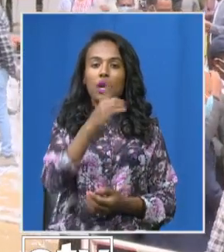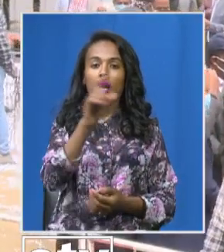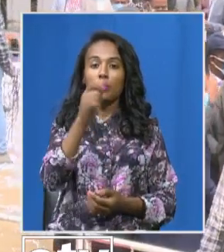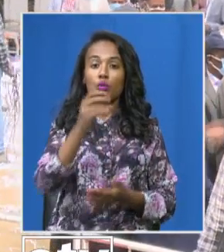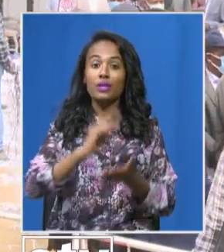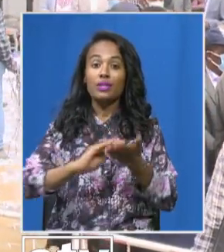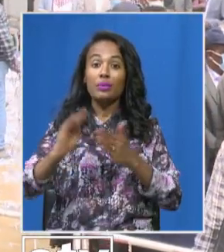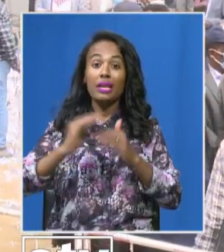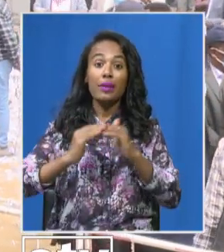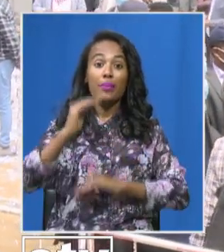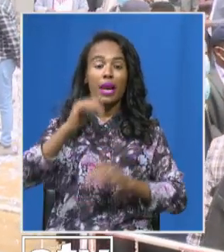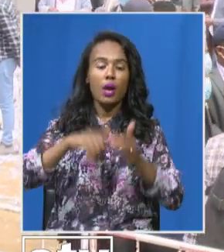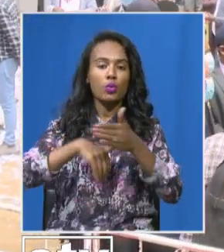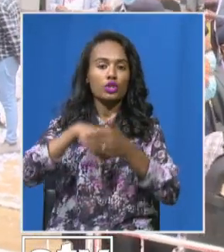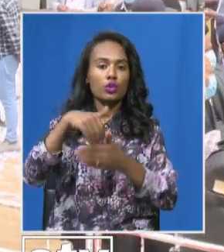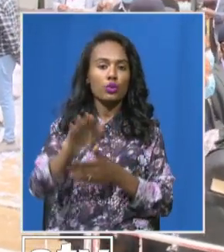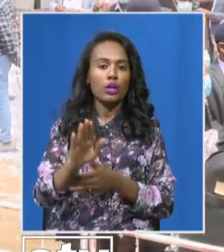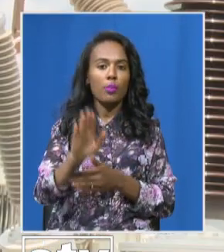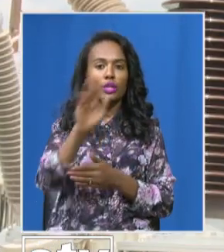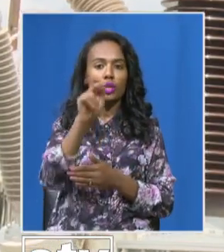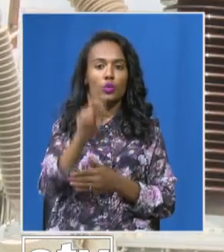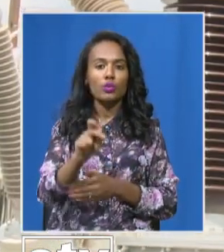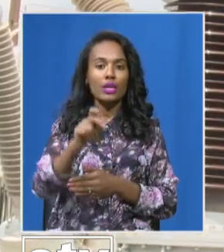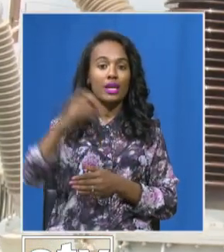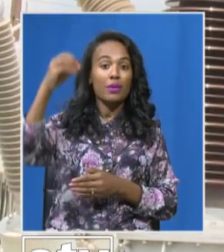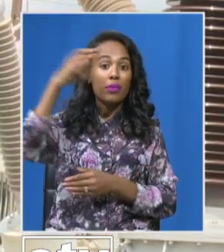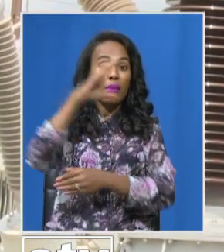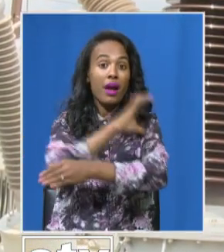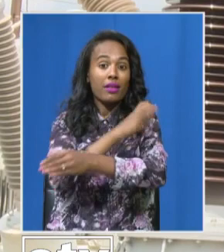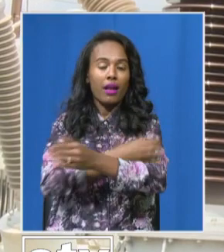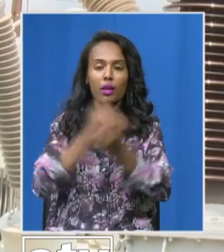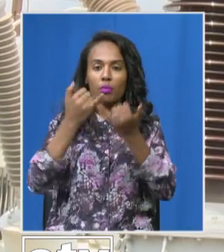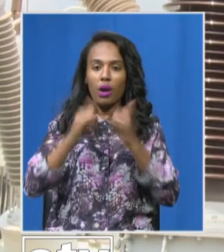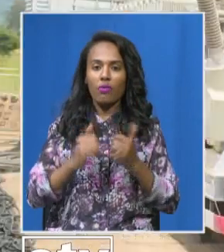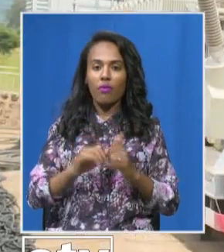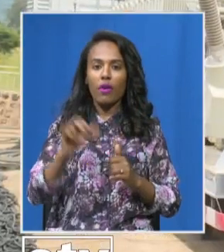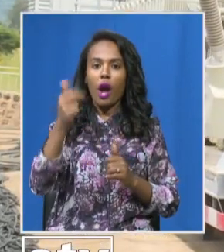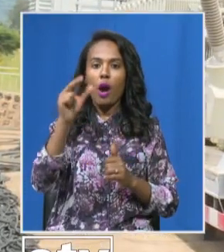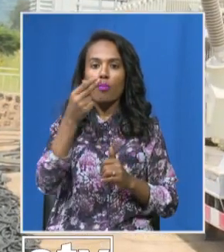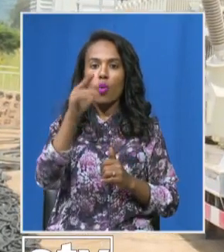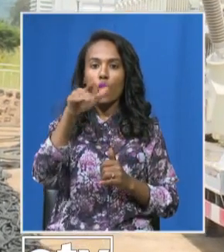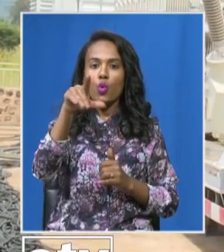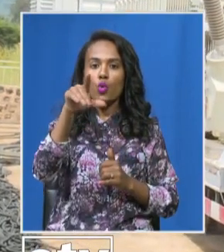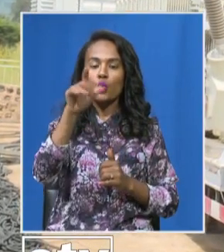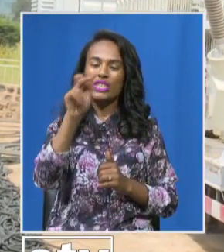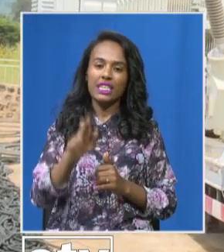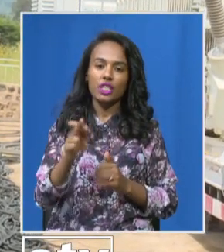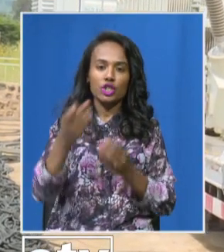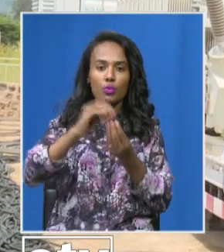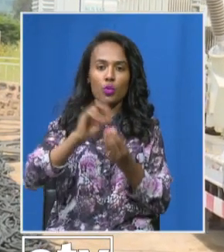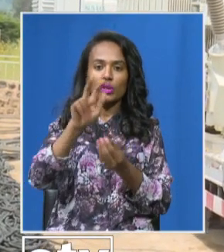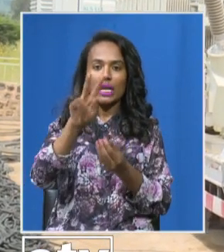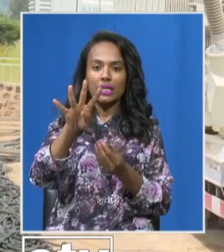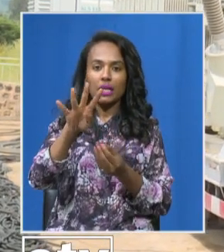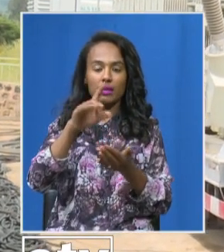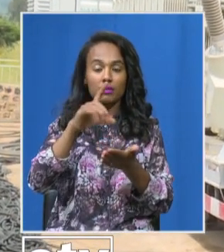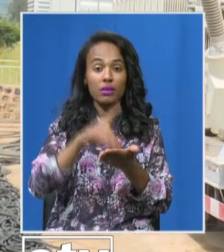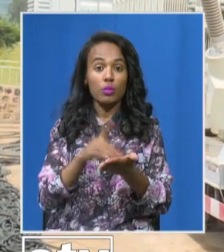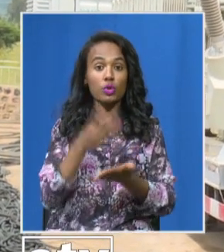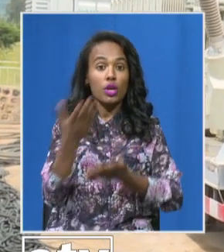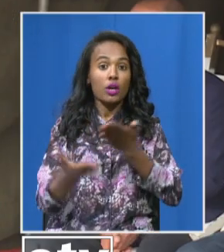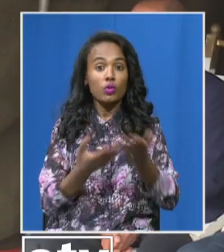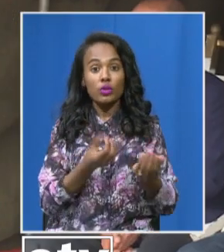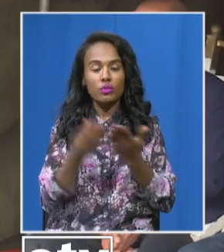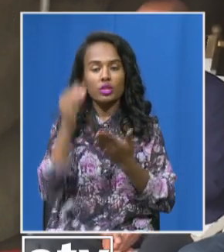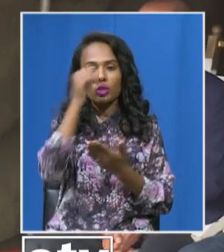ከ110 ሚሊዮን ብር በላይ ወጪ የወጣበት የጉደር መብራት ኃይል ንዑስ ማከፋፈያ አምቦና ጉደር ከተማን ጨምሮ ለ34 ከተሞች አገልግሎት